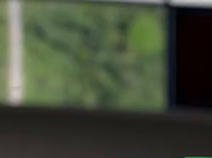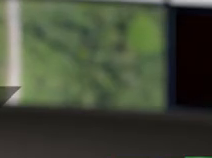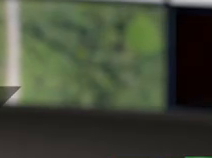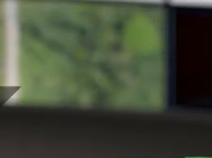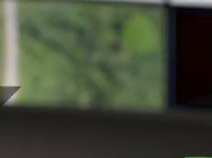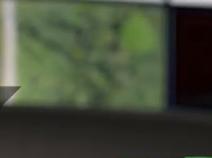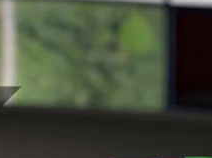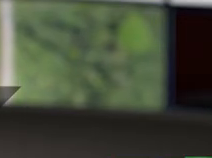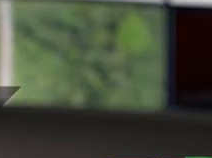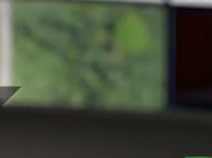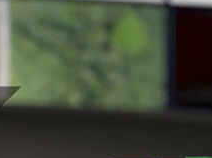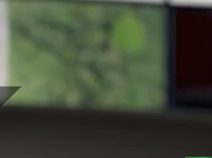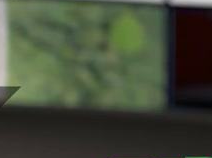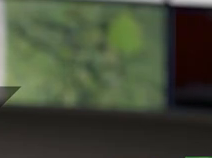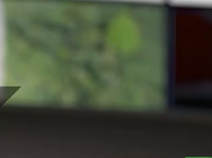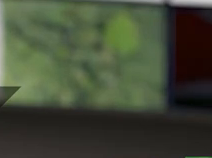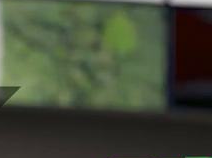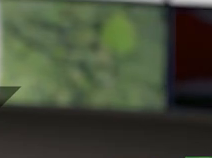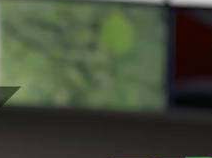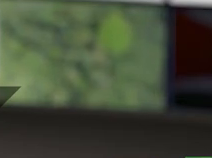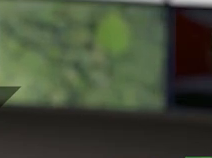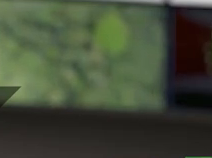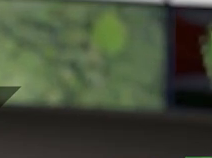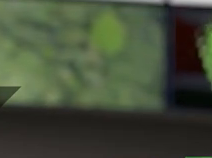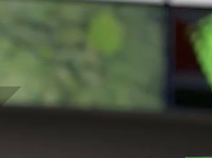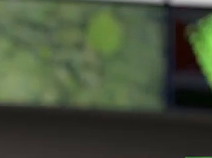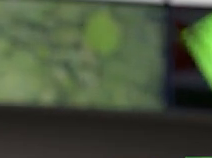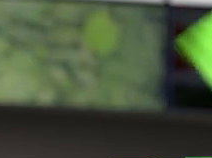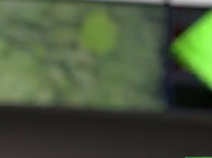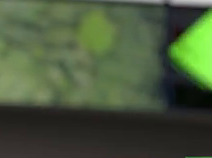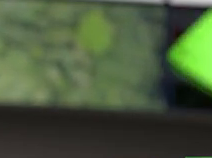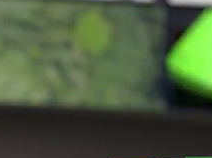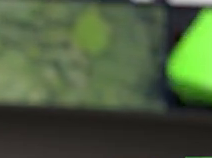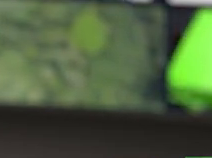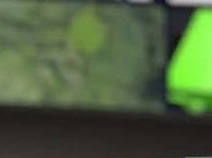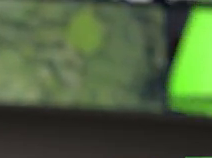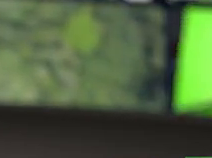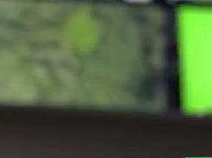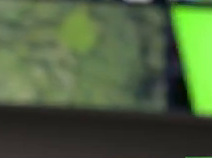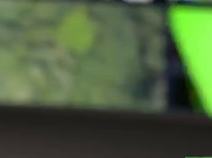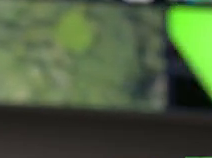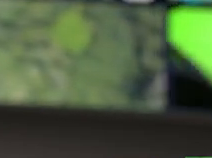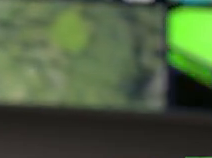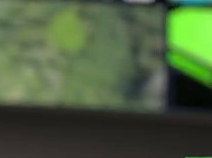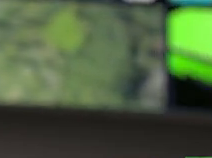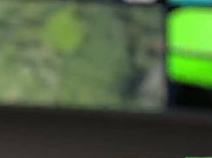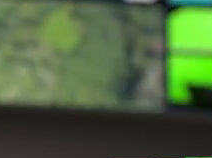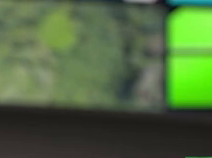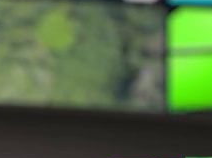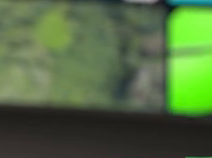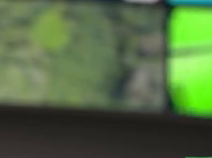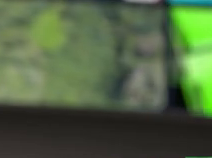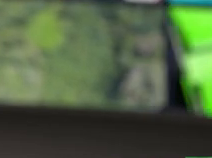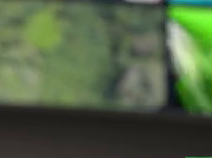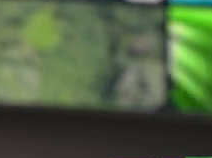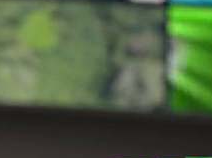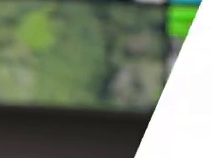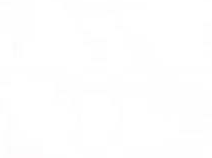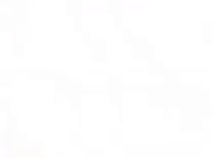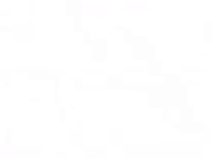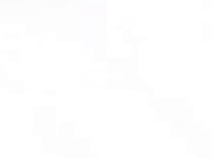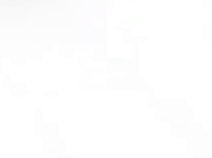Kijkers, van harte welkom bij deze aflevering van Focus, het programma waar de focus wordt gelegd op de activiteiten die voor u als samenleving van belang